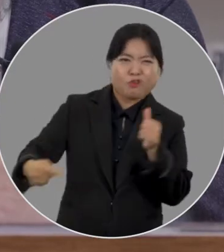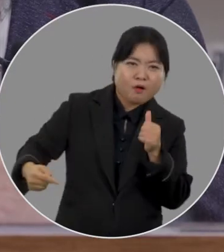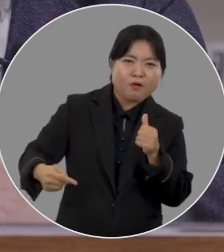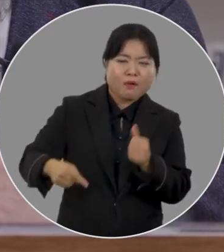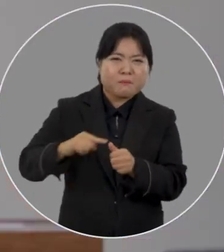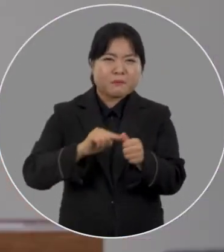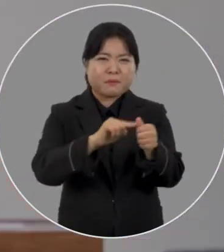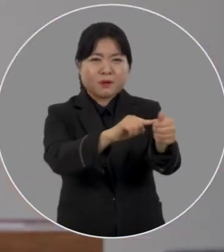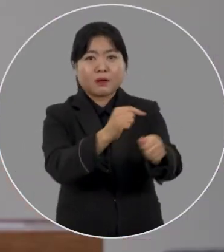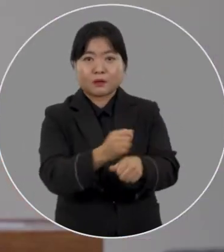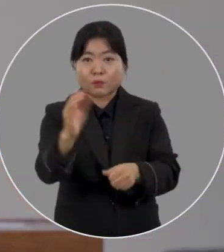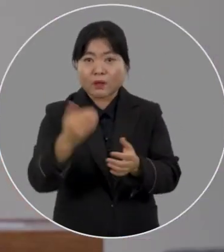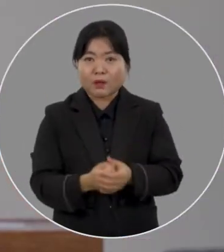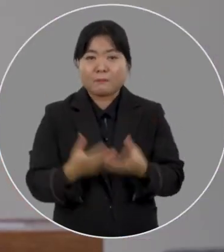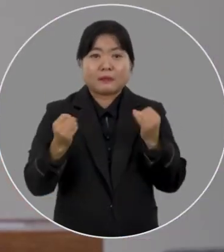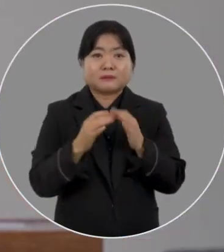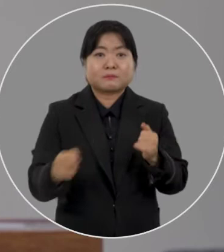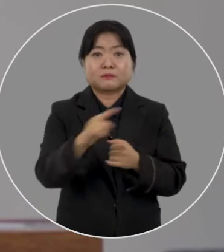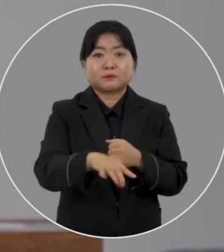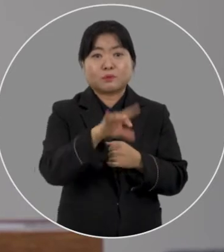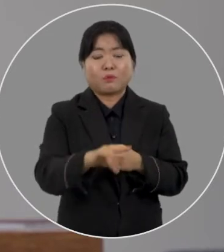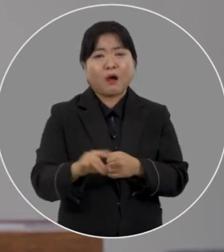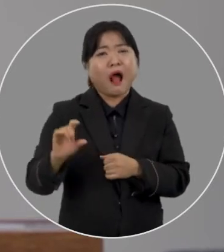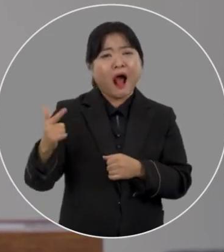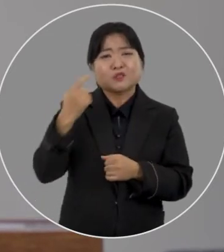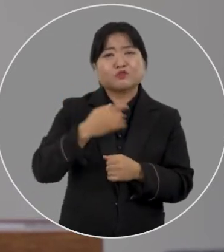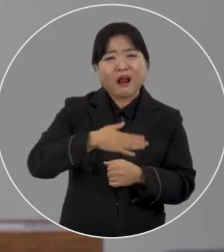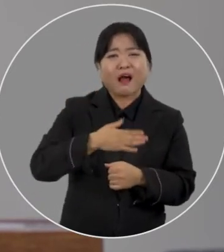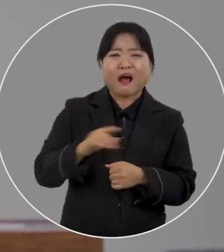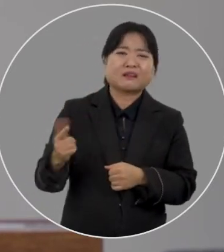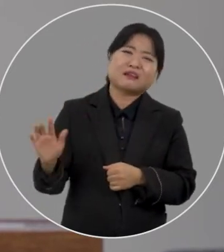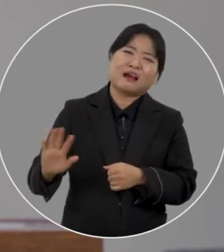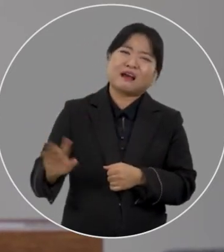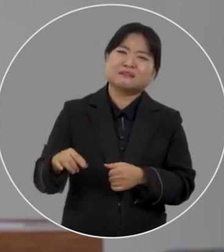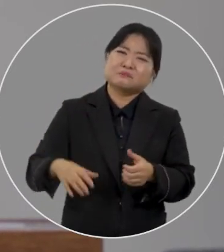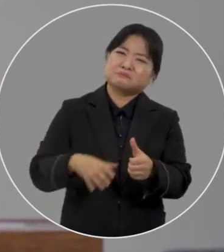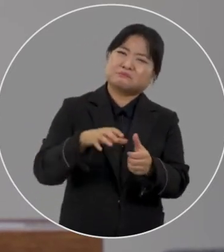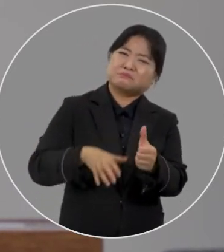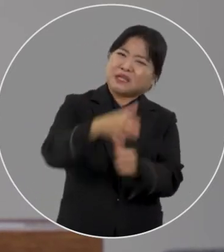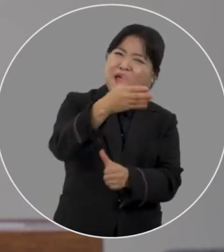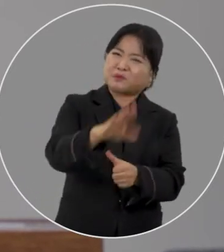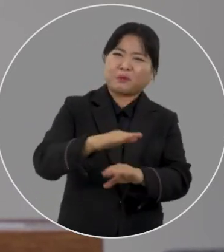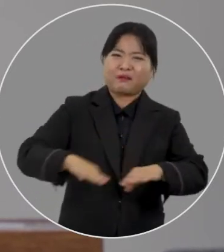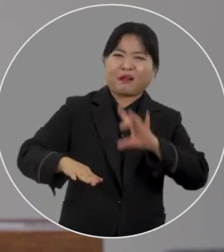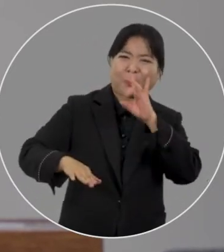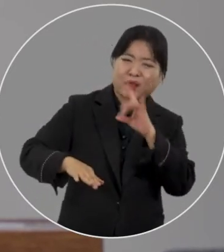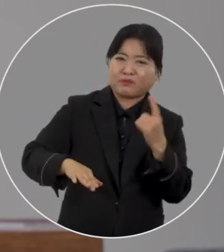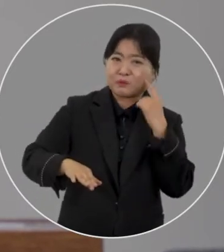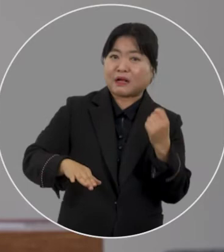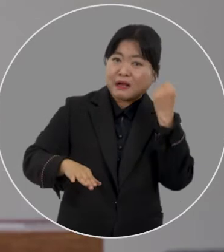선동을 하게 되고, 많은 사람들이 그게 처음에는 좀 아닌 줄 알면서 저런다고 해결될 일이 아니지 않을까라는 생각도